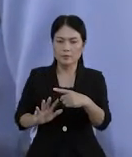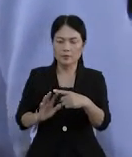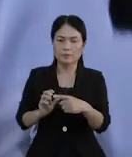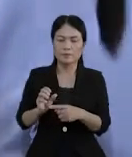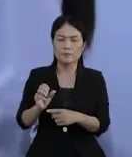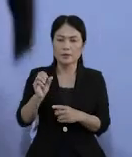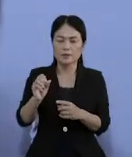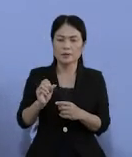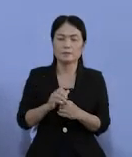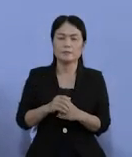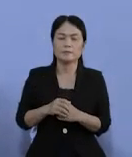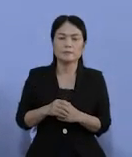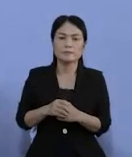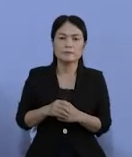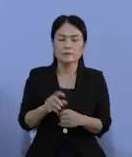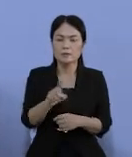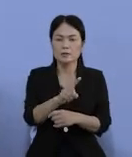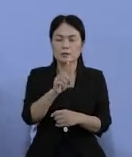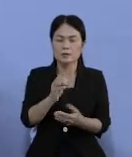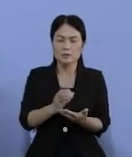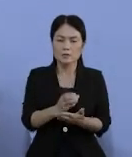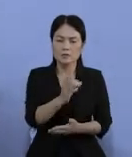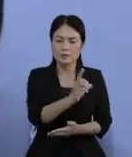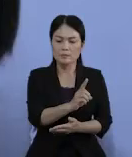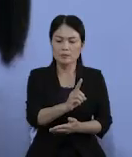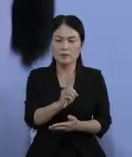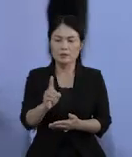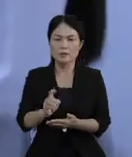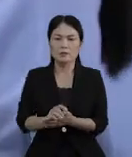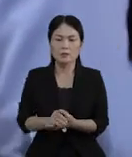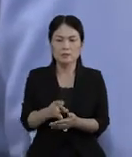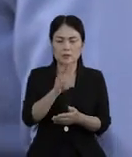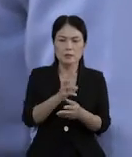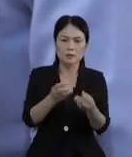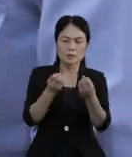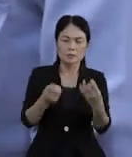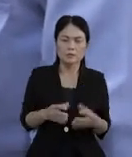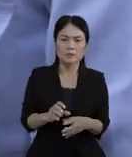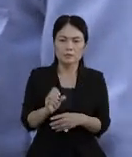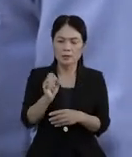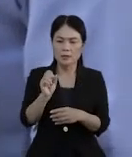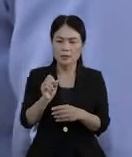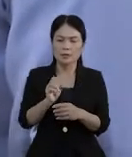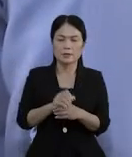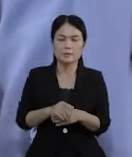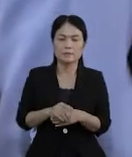lịt. Ta cầm bông này mùi, miên tức bồn mán lịt.